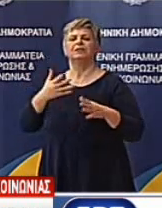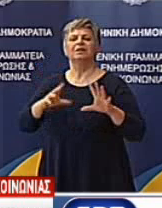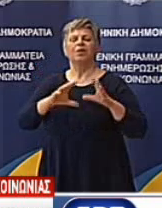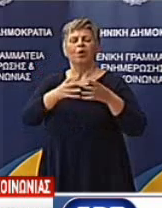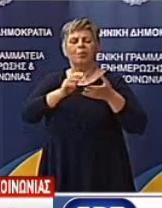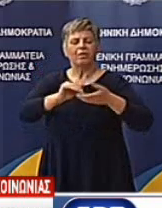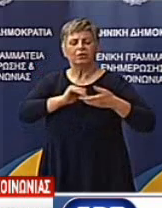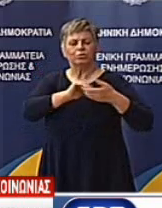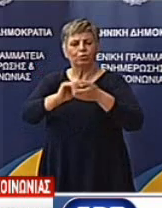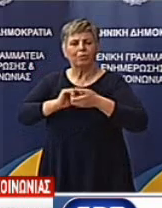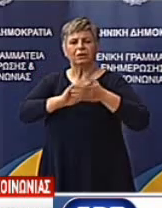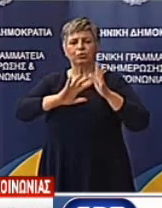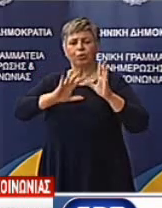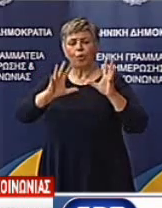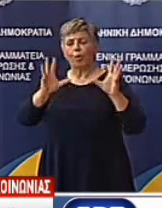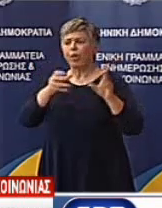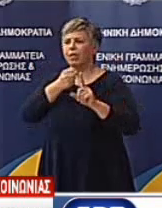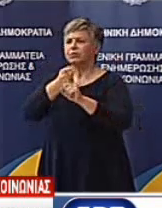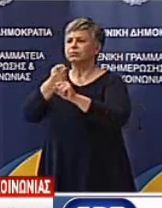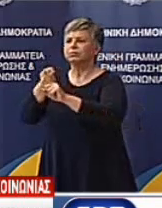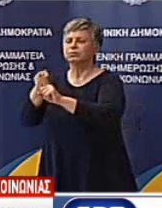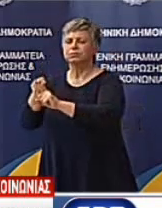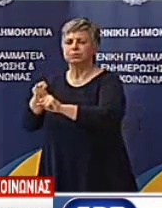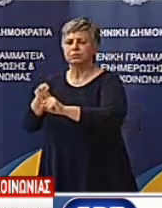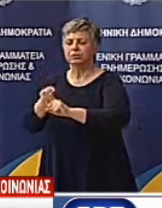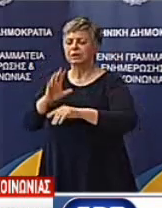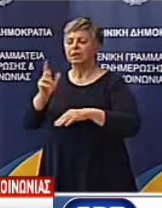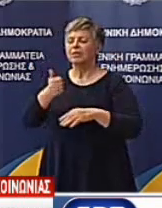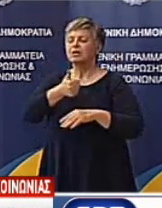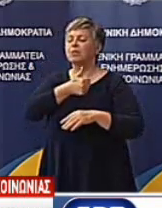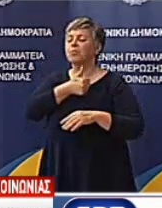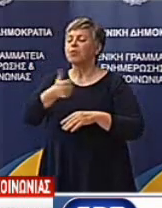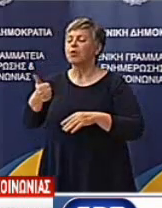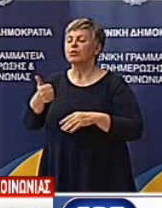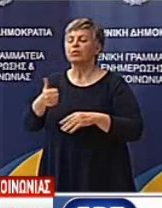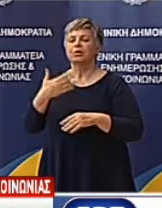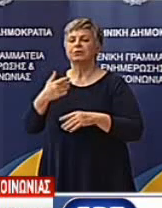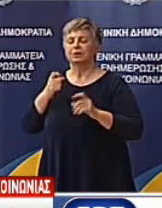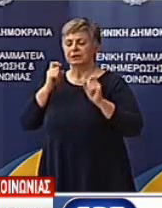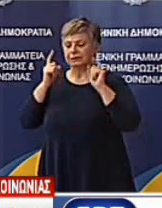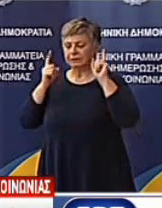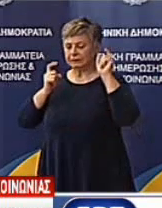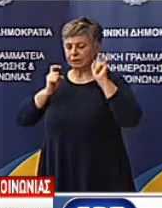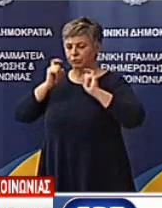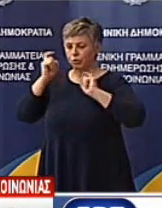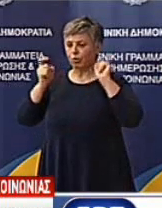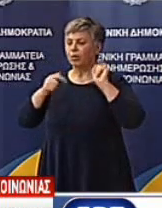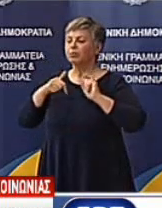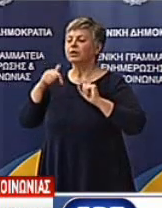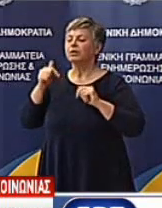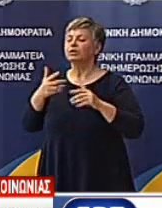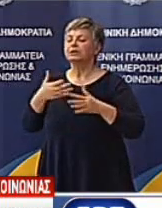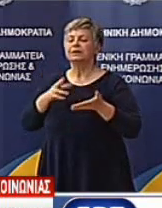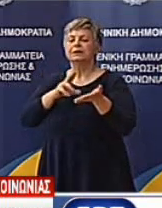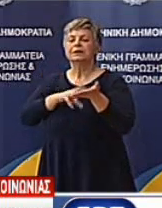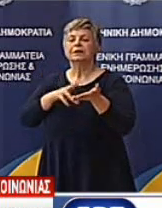δρόμους των κινητοποιήσεων, εκτός από το ότι πραγματικά είχαμε να αντιμετωπίσουμε ένα